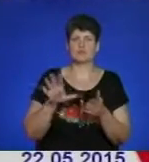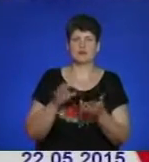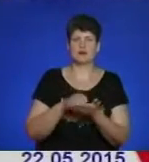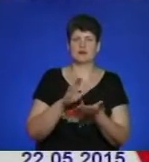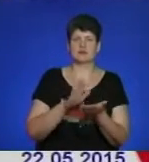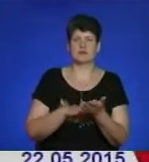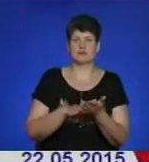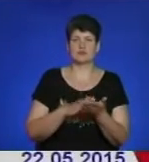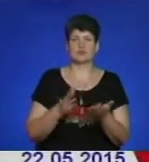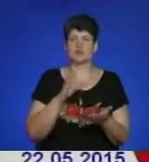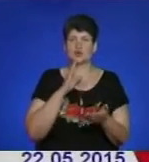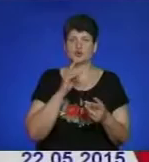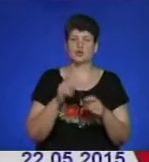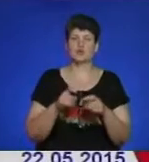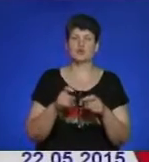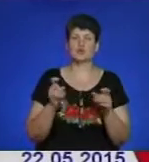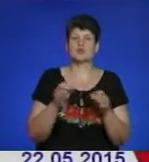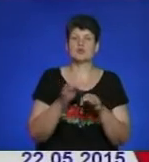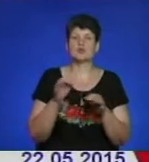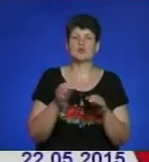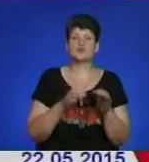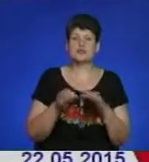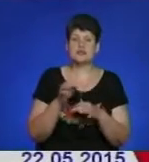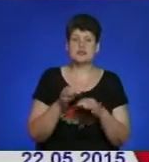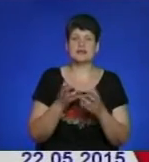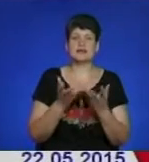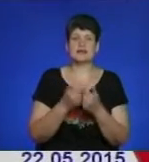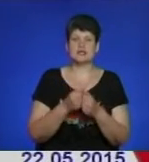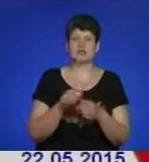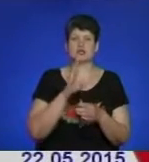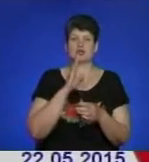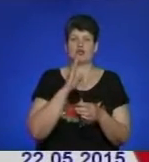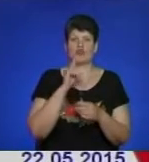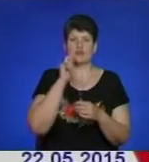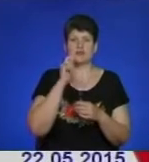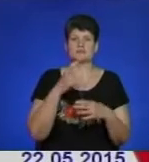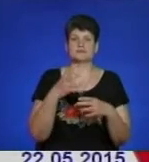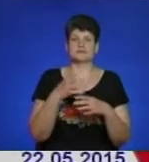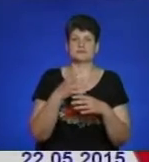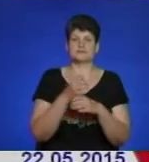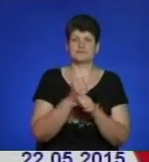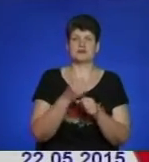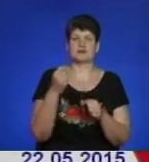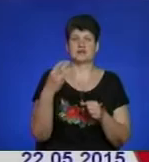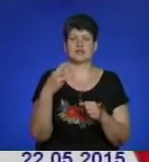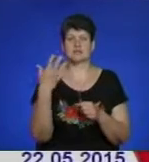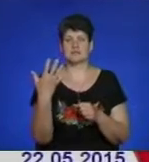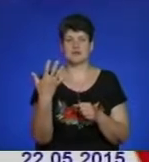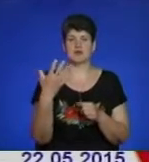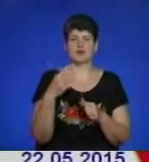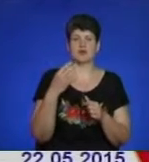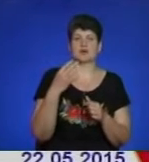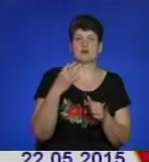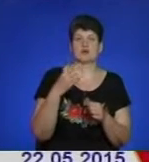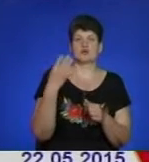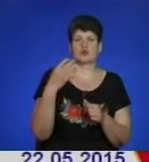жіночій консультації. На жаль, кількість репродуктивних жінок в Україні скоротилась. Щороку не народжується від 35 до 40 тисяч